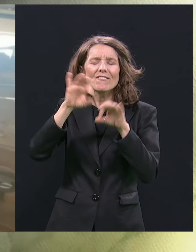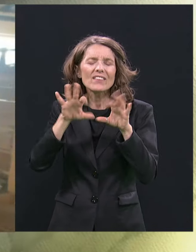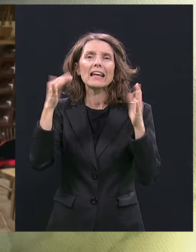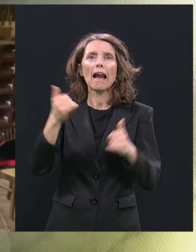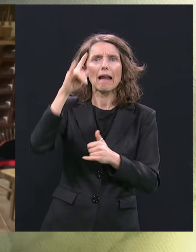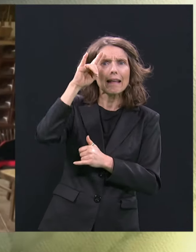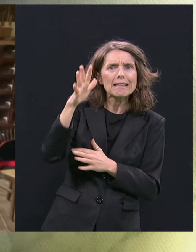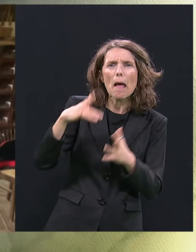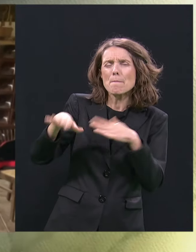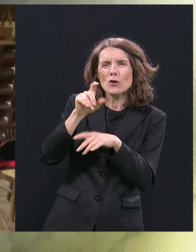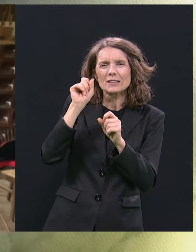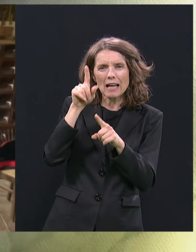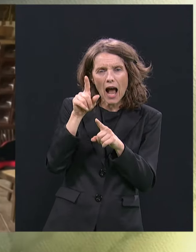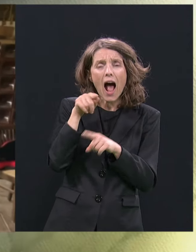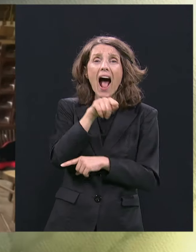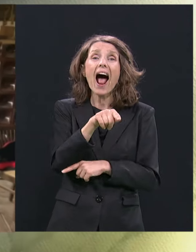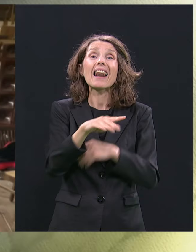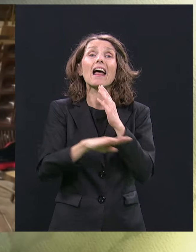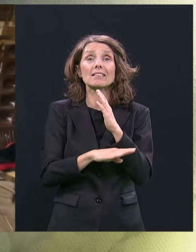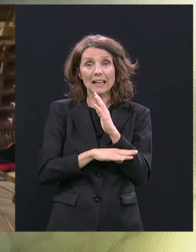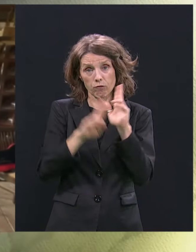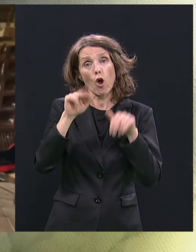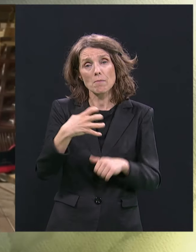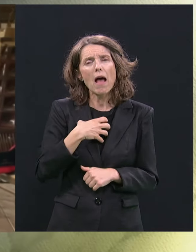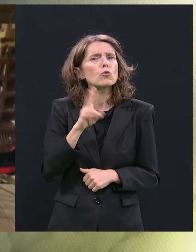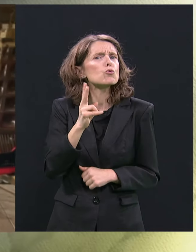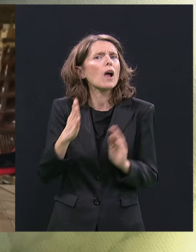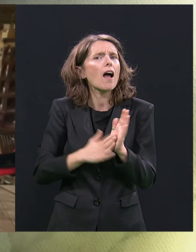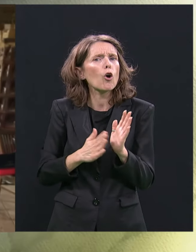dušu, zna se po zvucima muzičkih instrumenata.